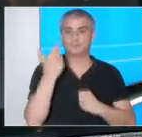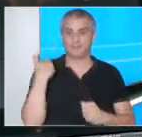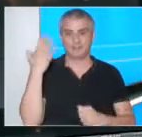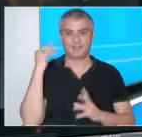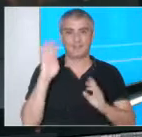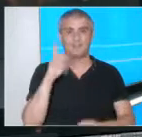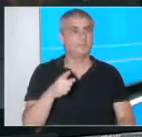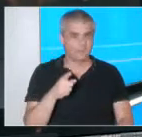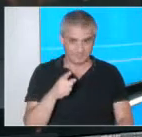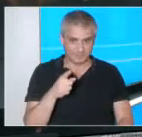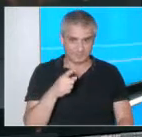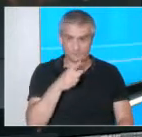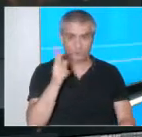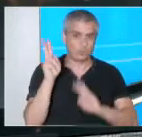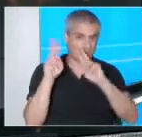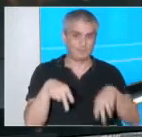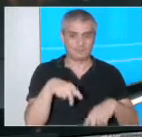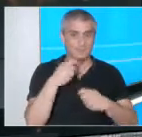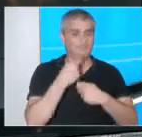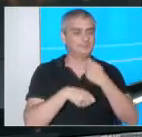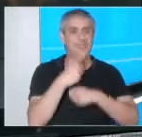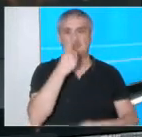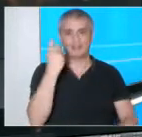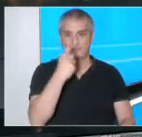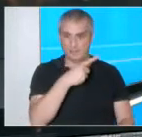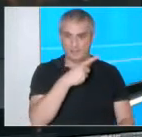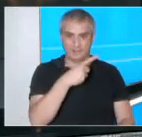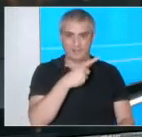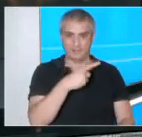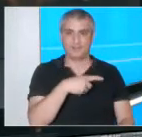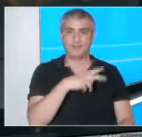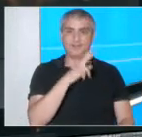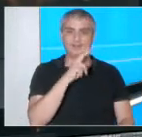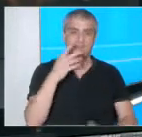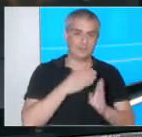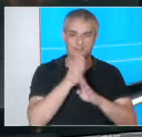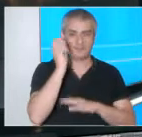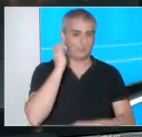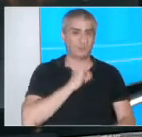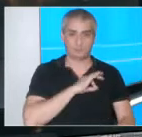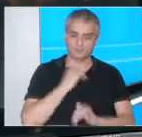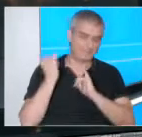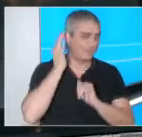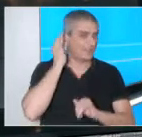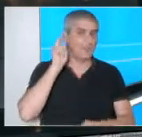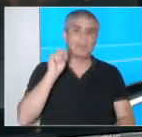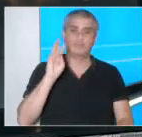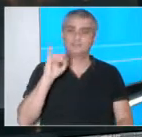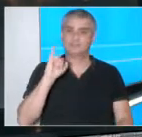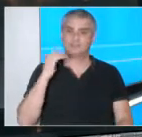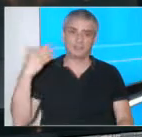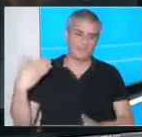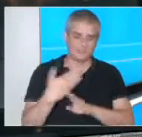עם נתניהו, כשהוא חזר אז מעסקת המאה. נעמה יששכר עבר במוסקבה. כן, עבר דרך הקרמלין, הביא את נעמה יששכר, ונכנסו